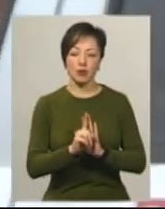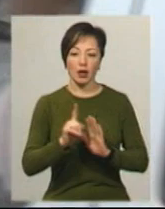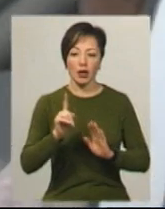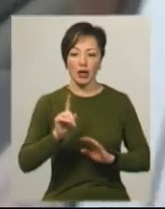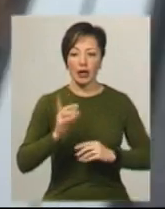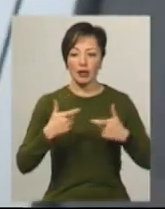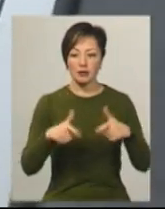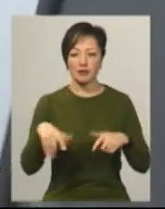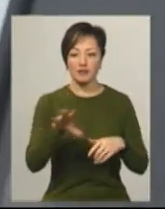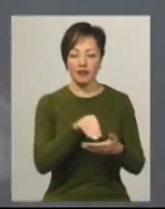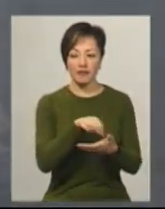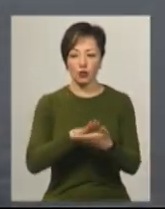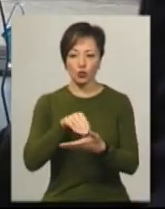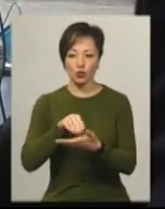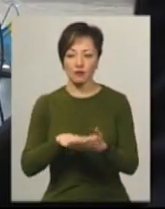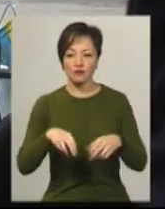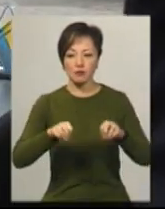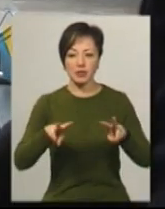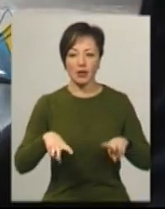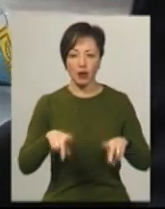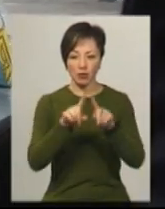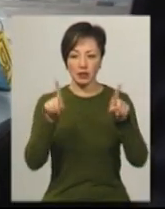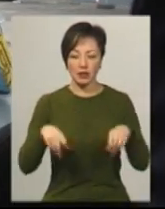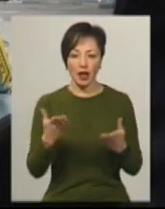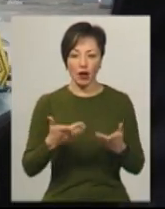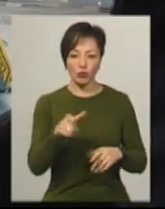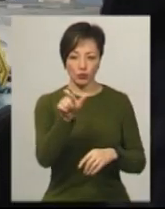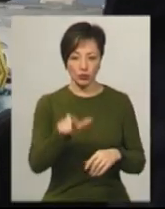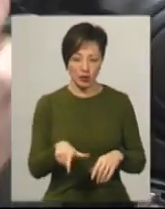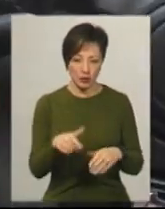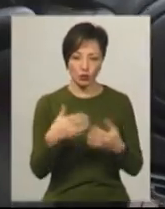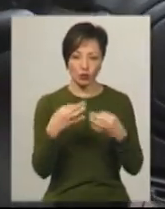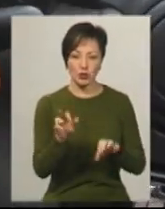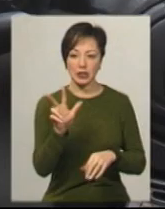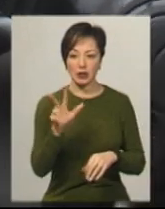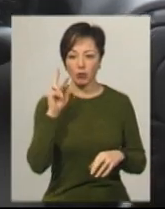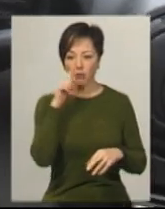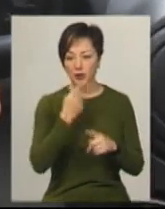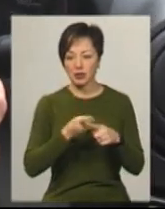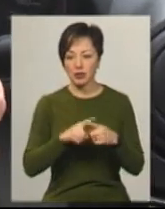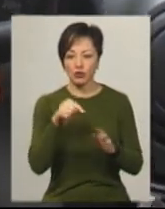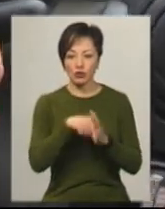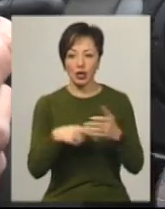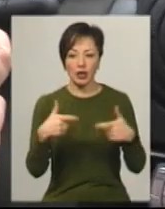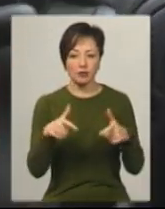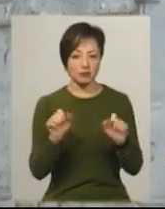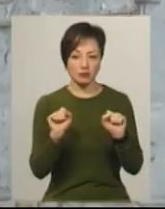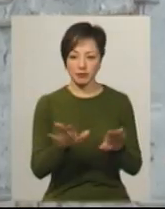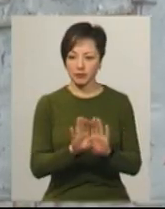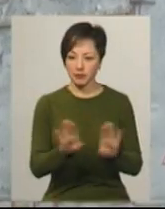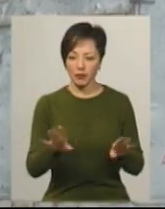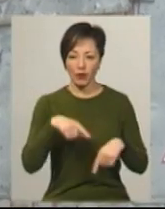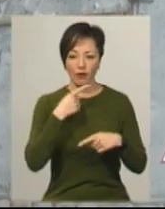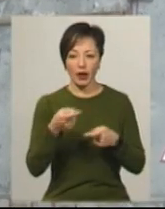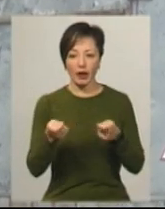іспит. Все фіксується у спеціальному чек-листі. Якщо абітурієнт під час водіння допустить три помилки, це означає, що іспит він не склав. Про це